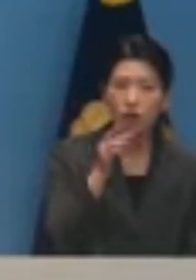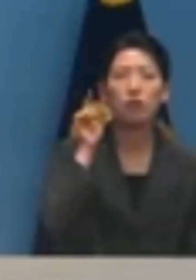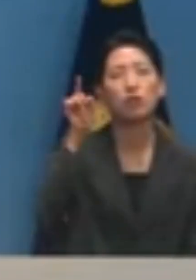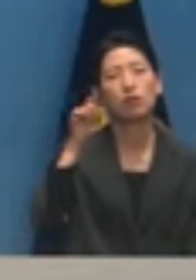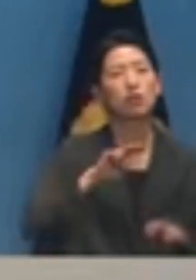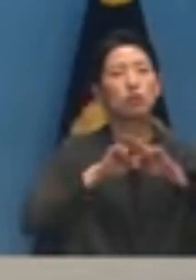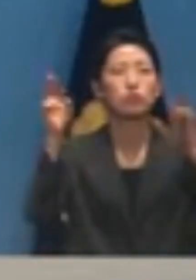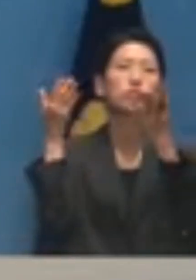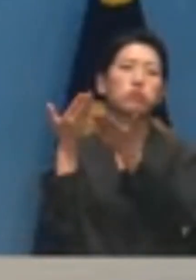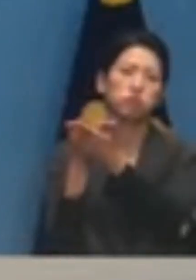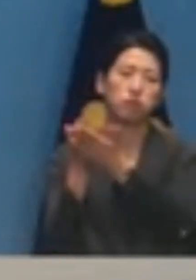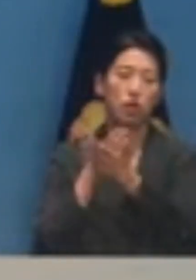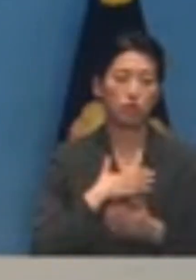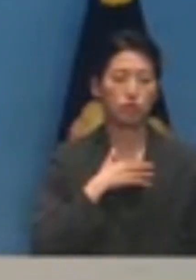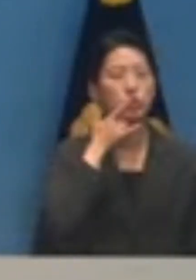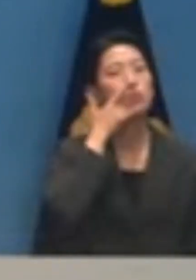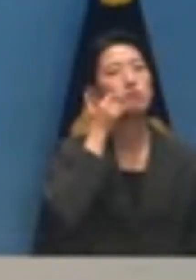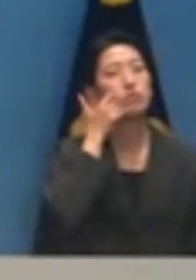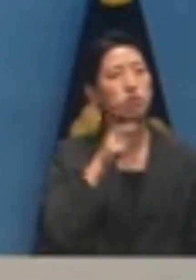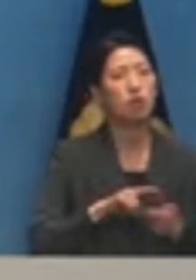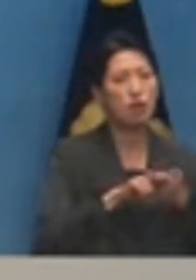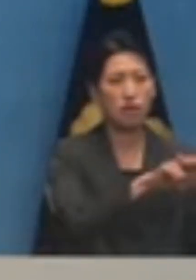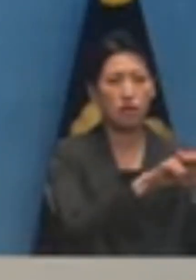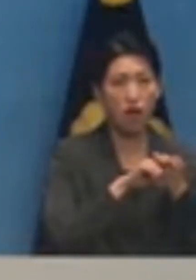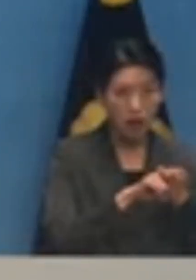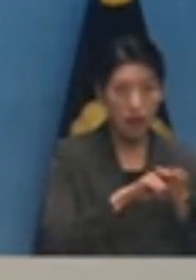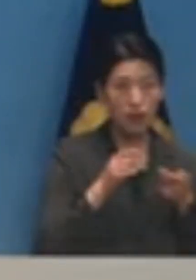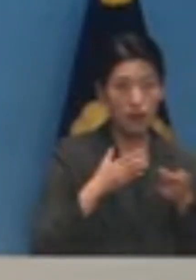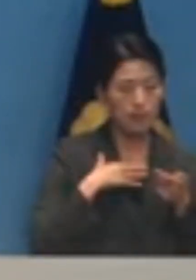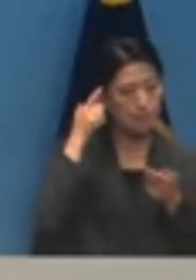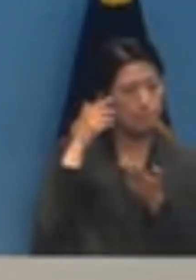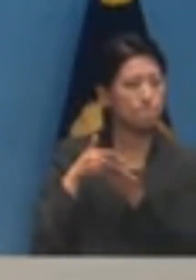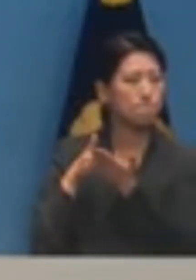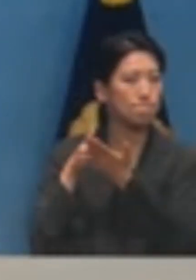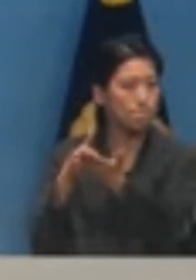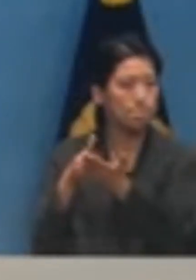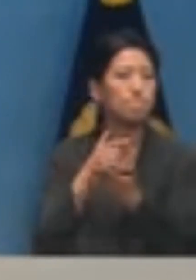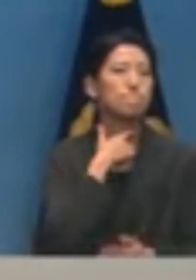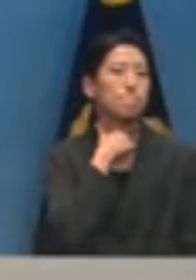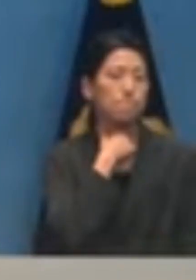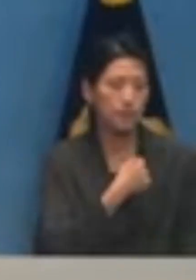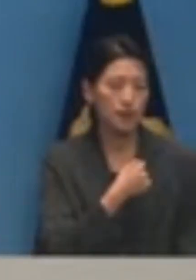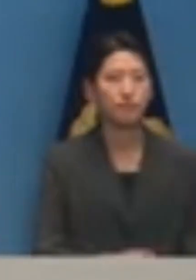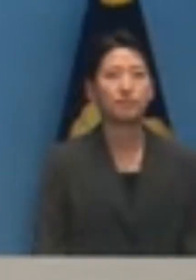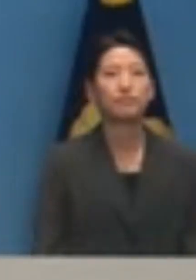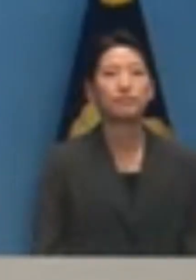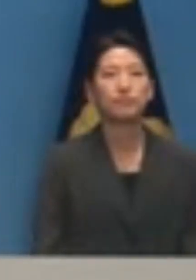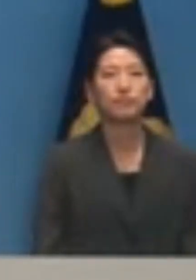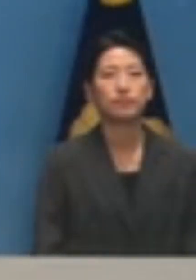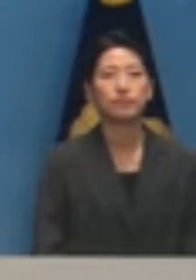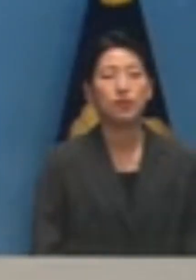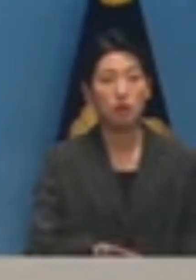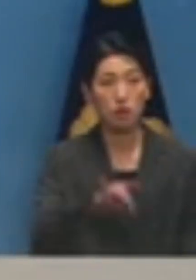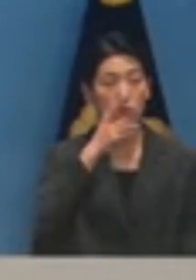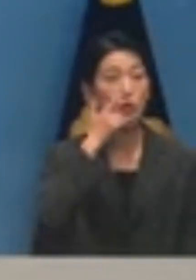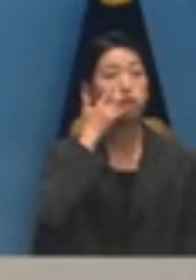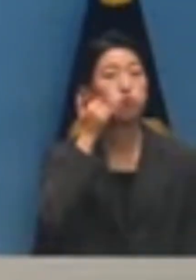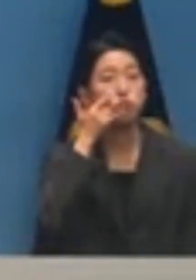처리하라는 학부모들과 학부모 단체 총연합의 기자회견을 가지게 됐습니다. 먼저 일반 학부모님들의 발언을 듣도록